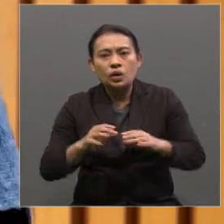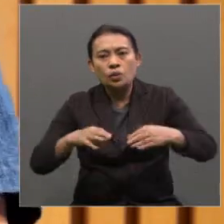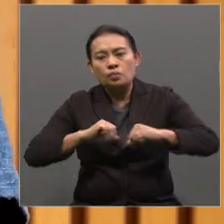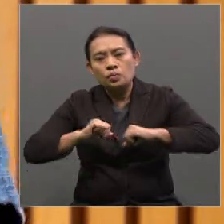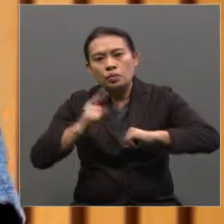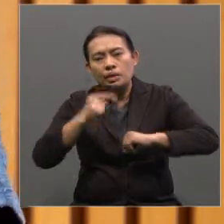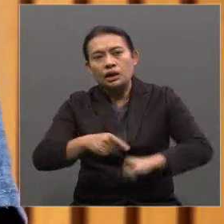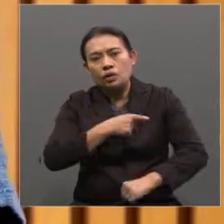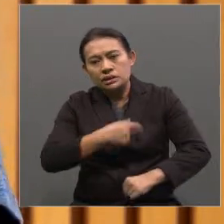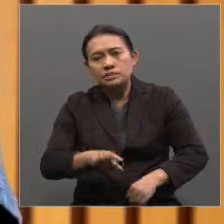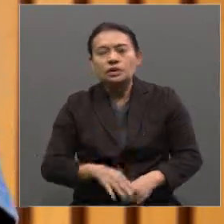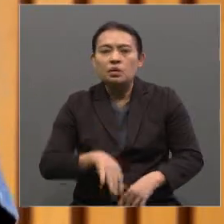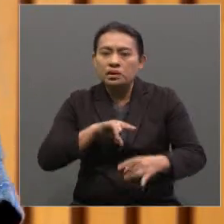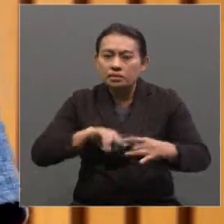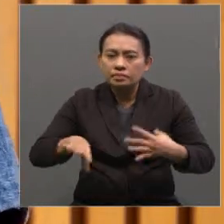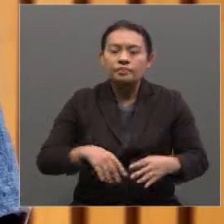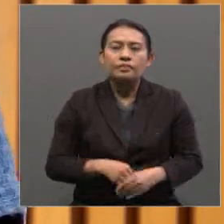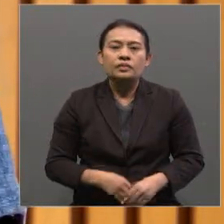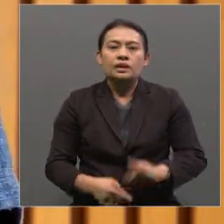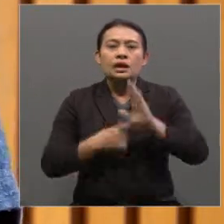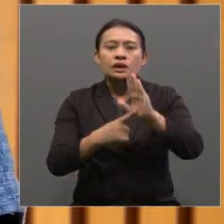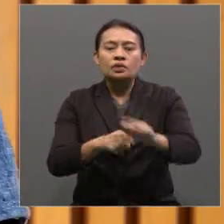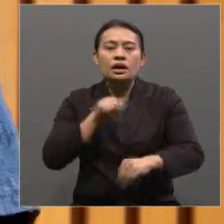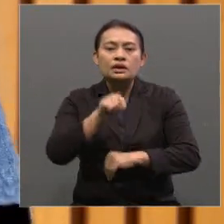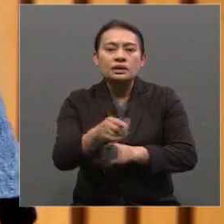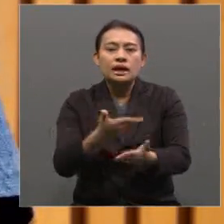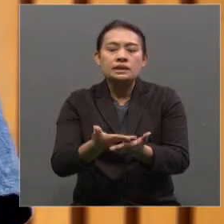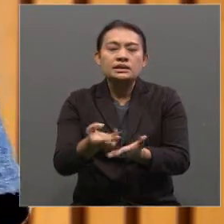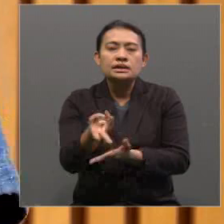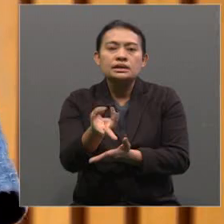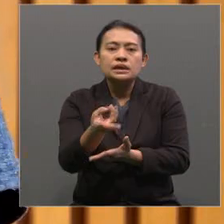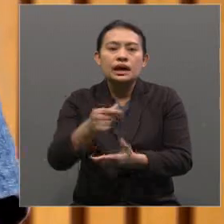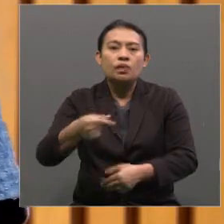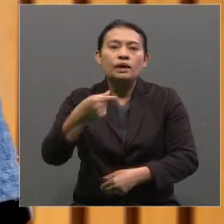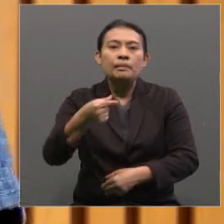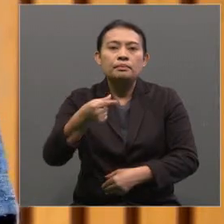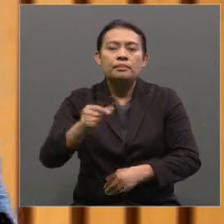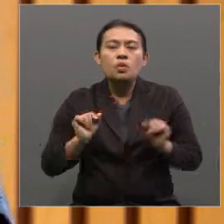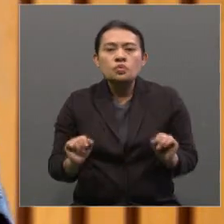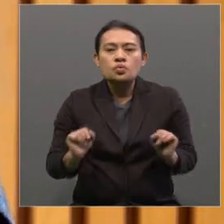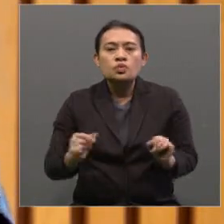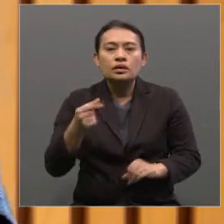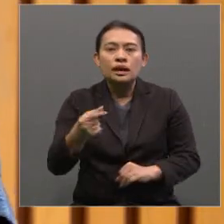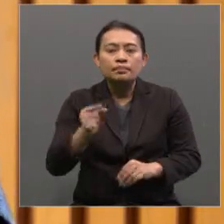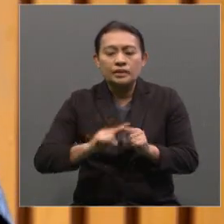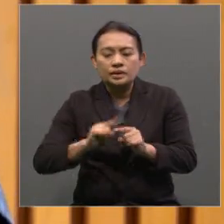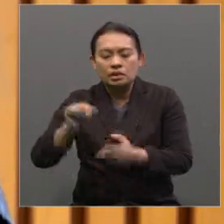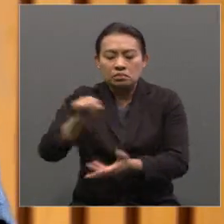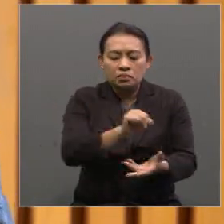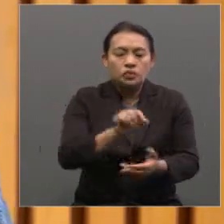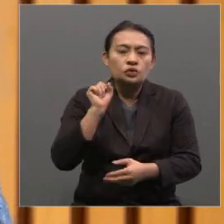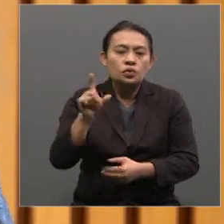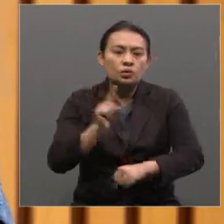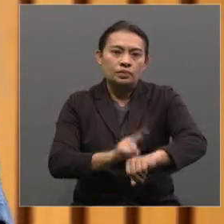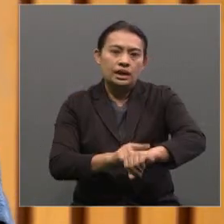ใช่ไหมครับเอาง่ายๆเนาะวันนี้เราสั่งแกร็บมาทานเนี่ย ครับ ใช่ไหมครับรถส่งอาหารเนี่ยยังต้องบอกเลยว่าส่งภายส่งด่วนภาย